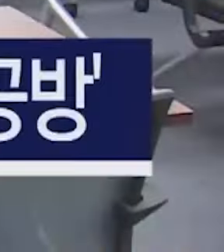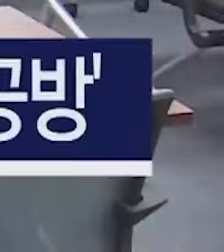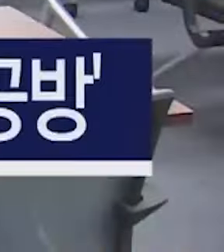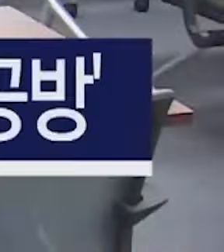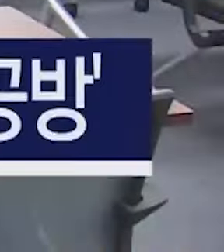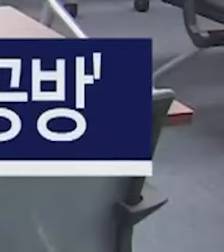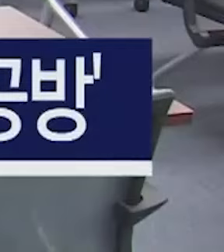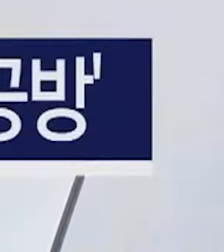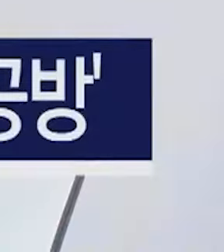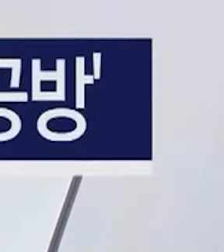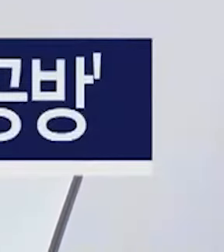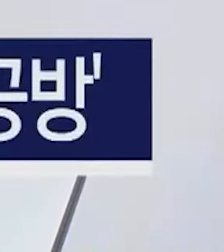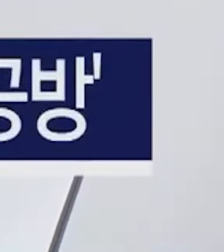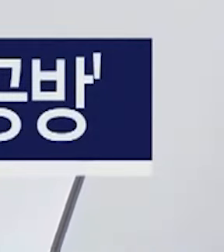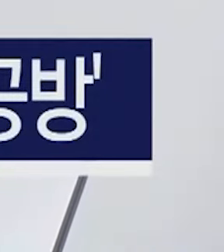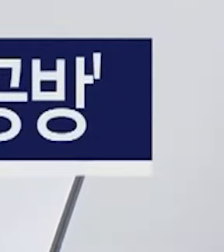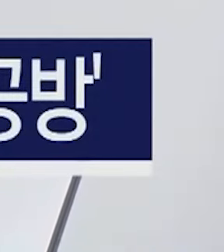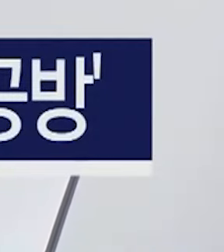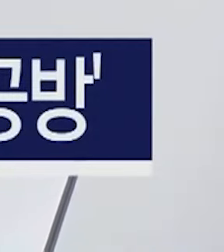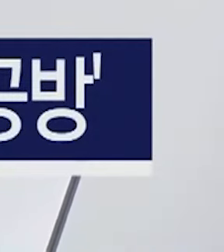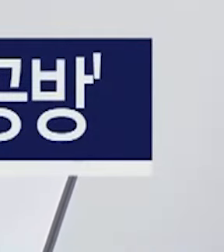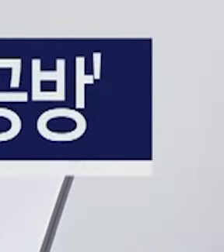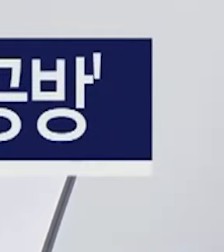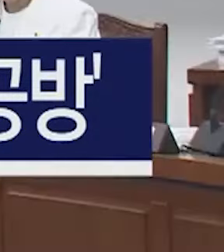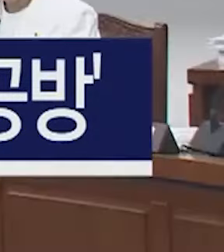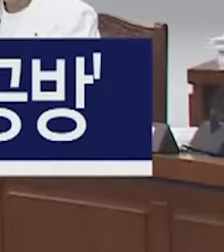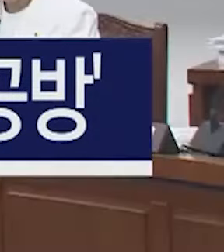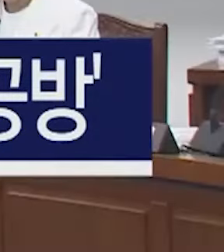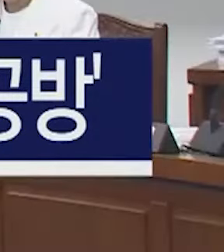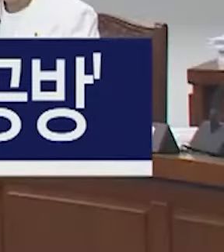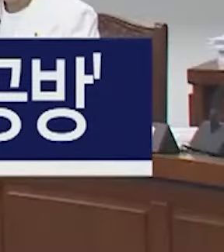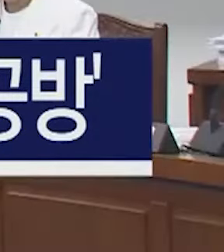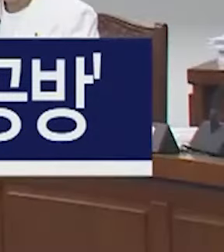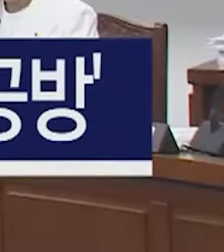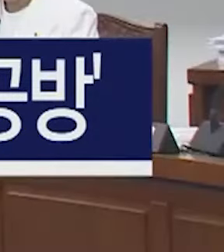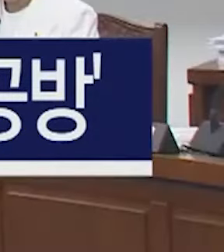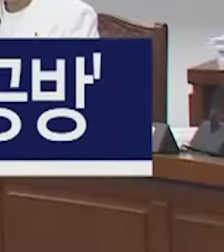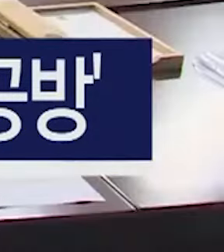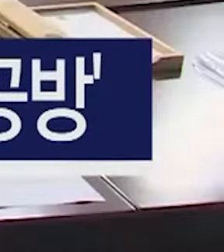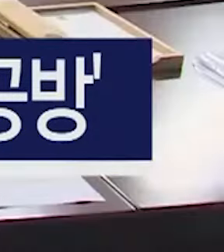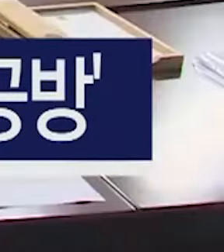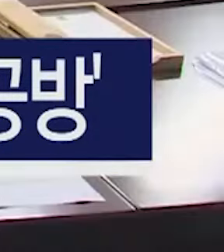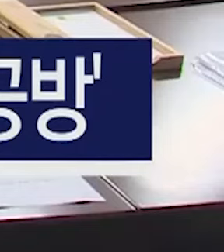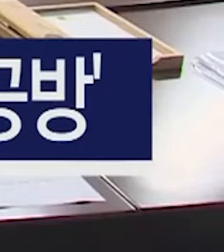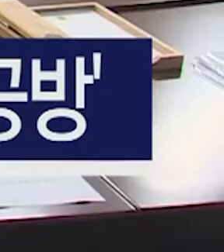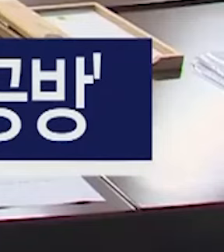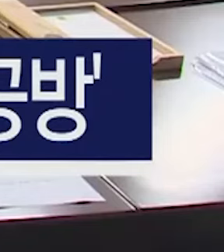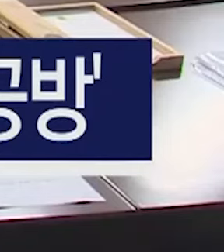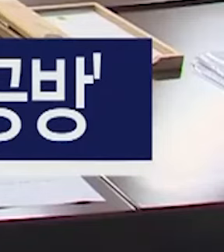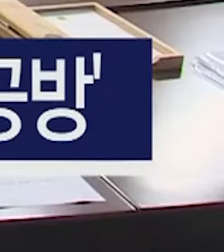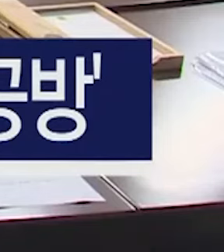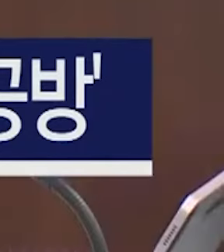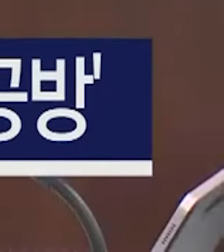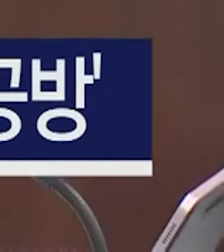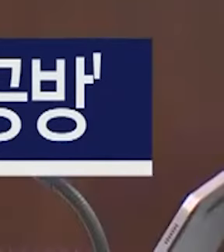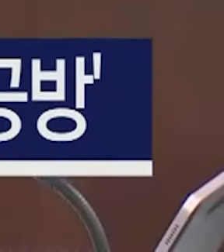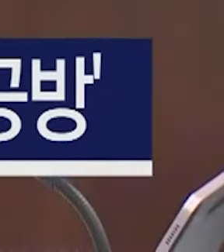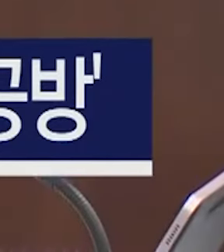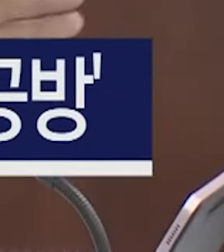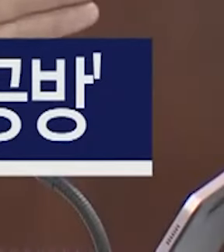강기정 광주시장의 측근 챙기기 논란을 낳고 있는 김승남 광주도시공사 사장 후보자에 대한 인사청문회가